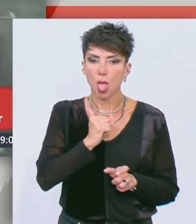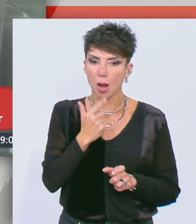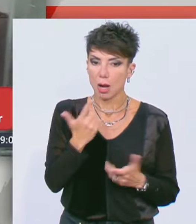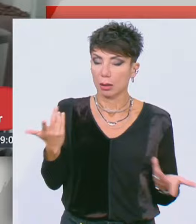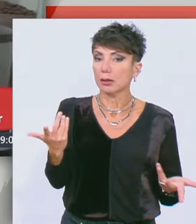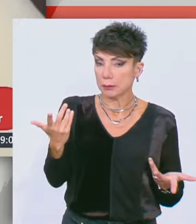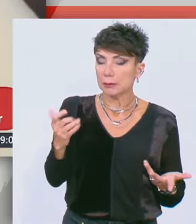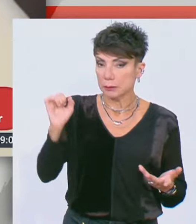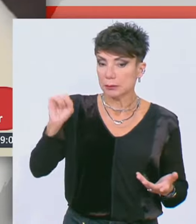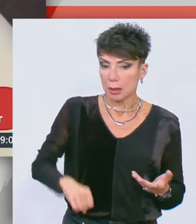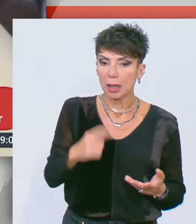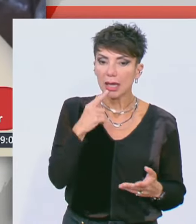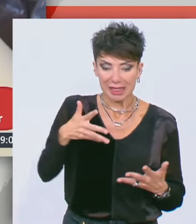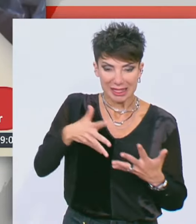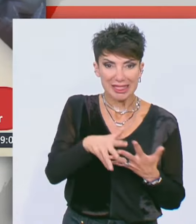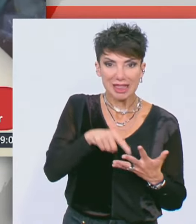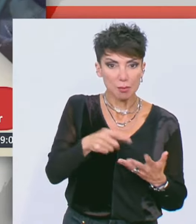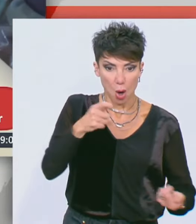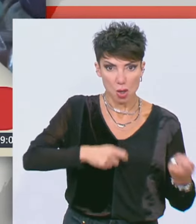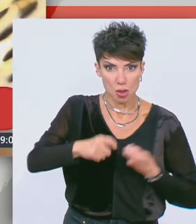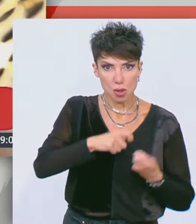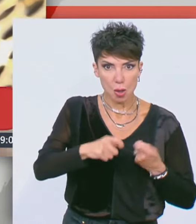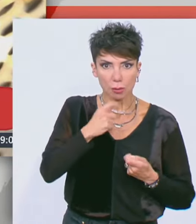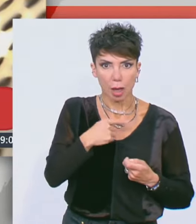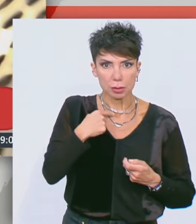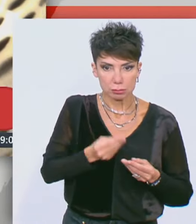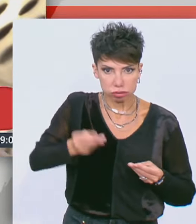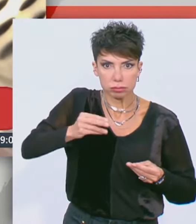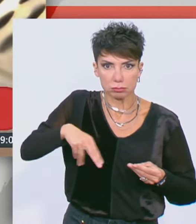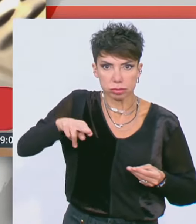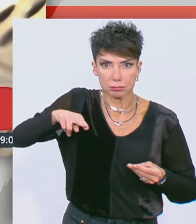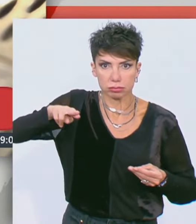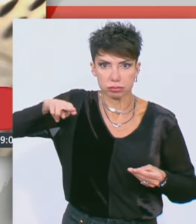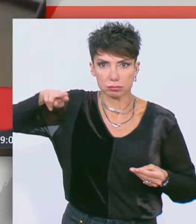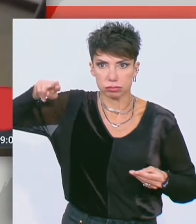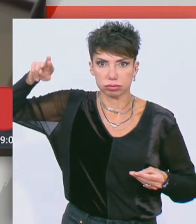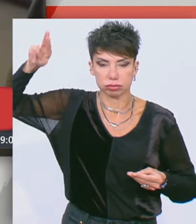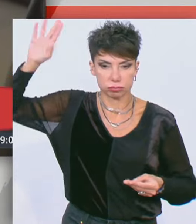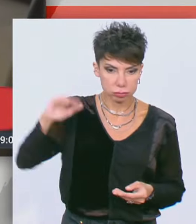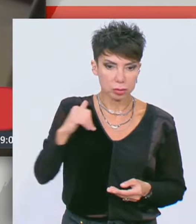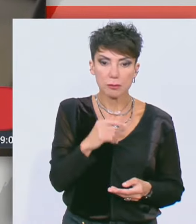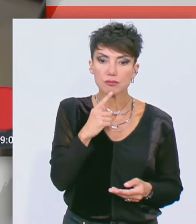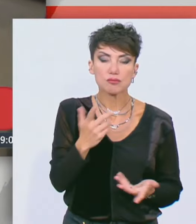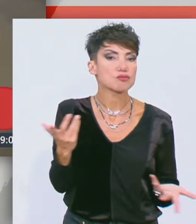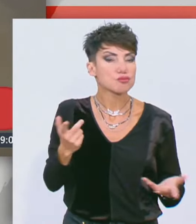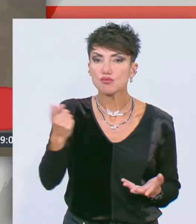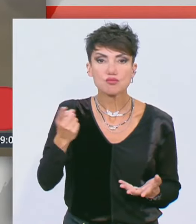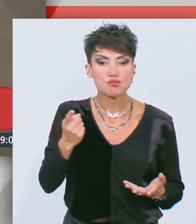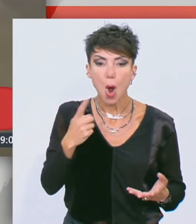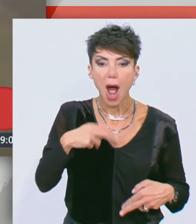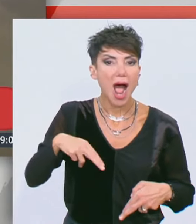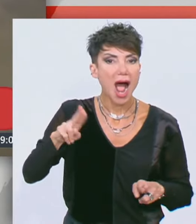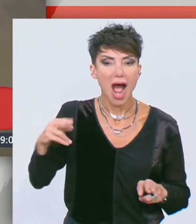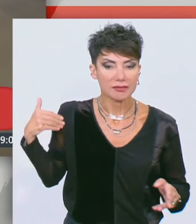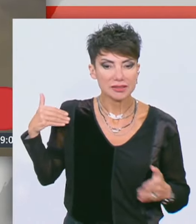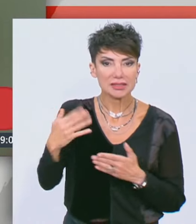Σχεδόν κάθε τιμολόγιο αγοράς έχει από την αρχή του χρόνου και διαφορετική ανεβασμένη τιμή επισημαίνουν. Ποιο είναι το ποσοστό της αύξησης στους